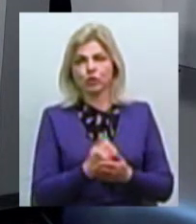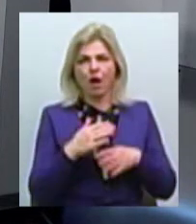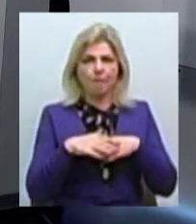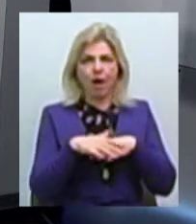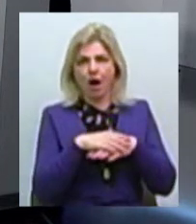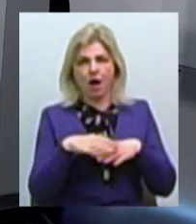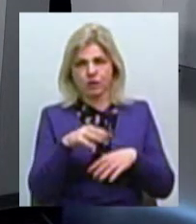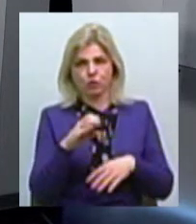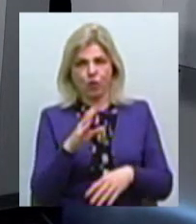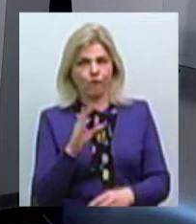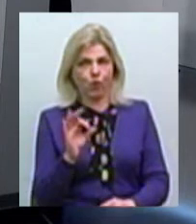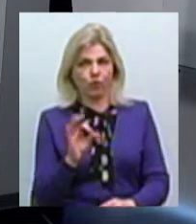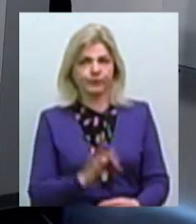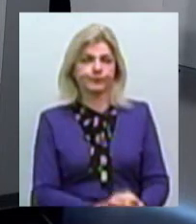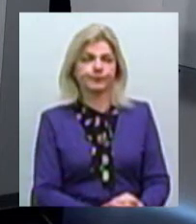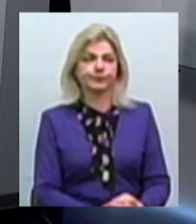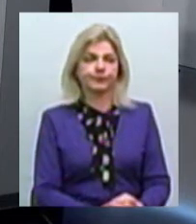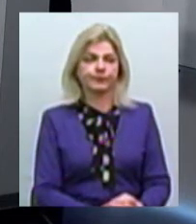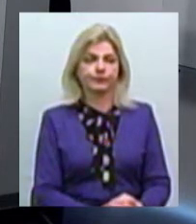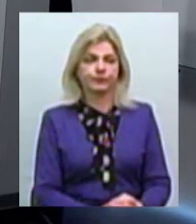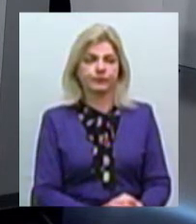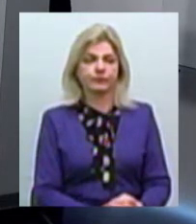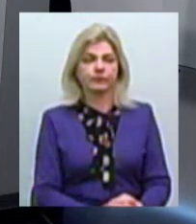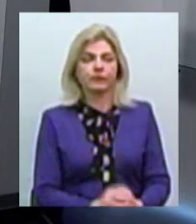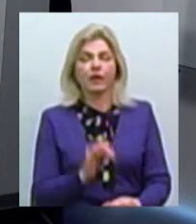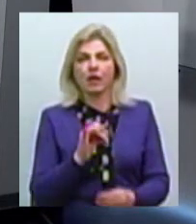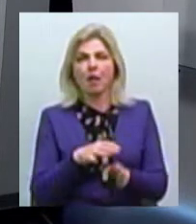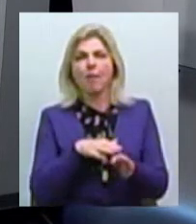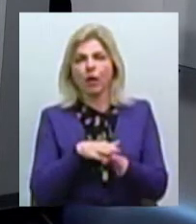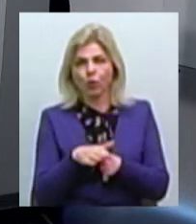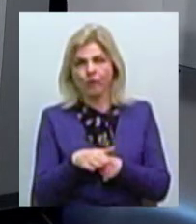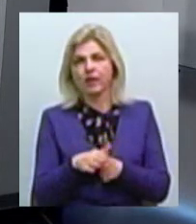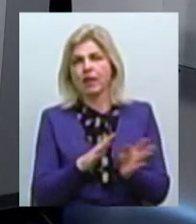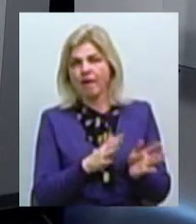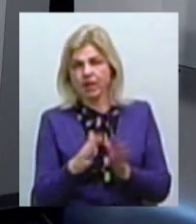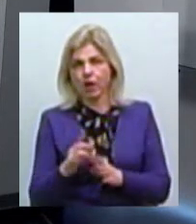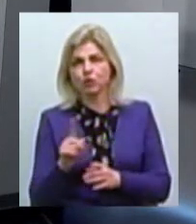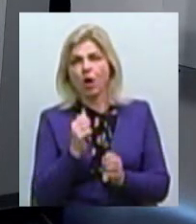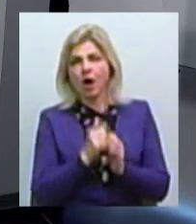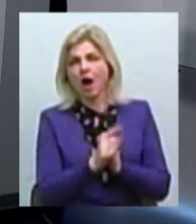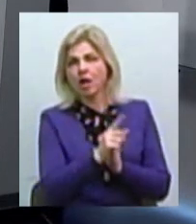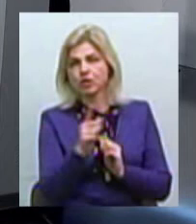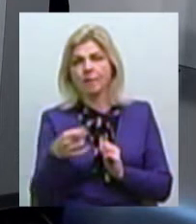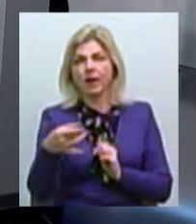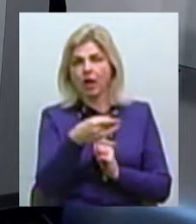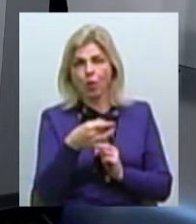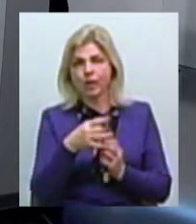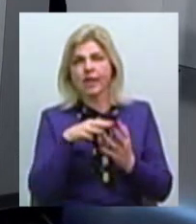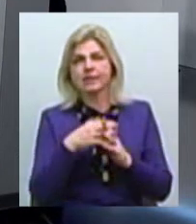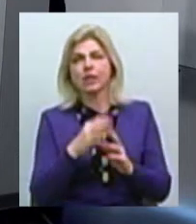и какого-то такого поголовного явления что в каждом районе в каждом сельсовете